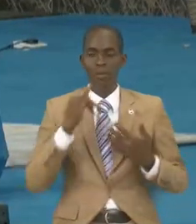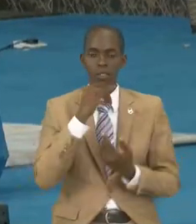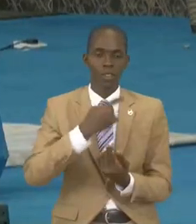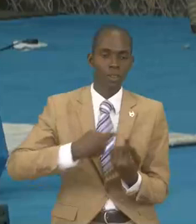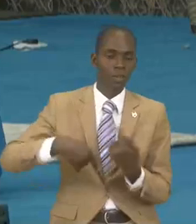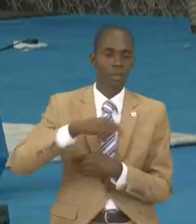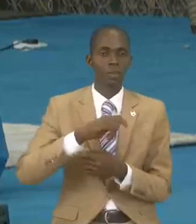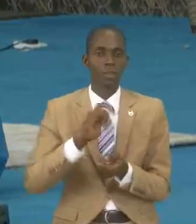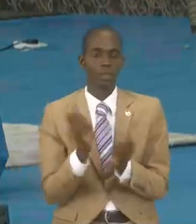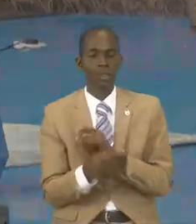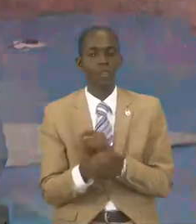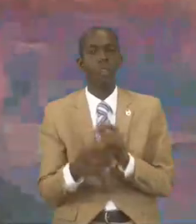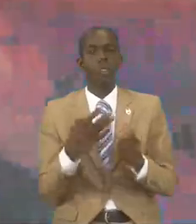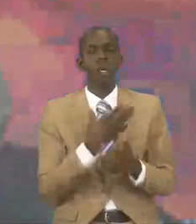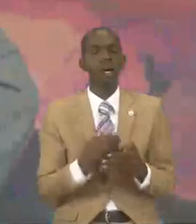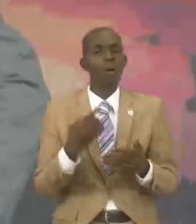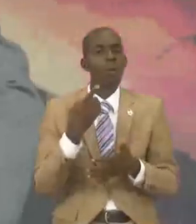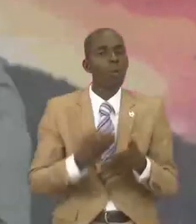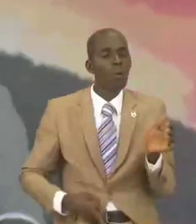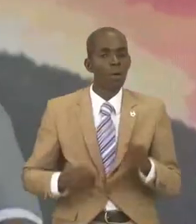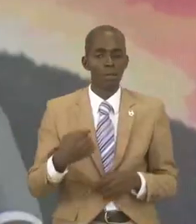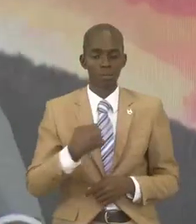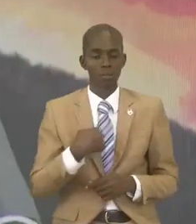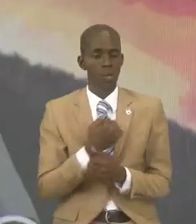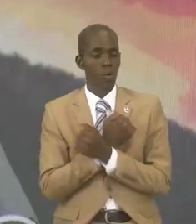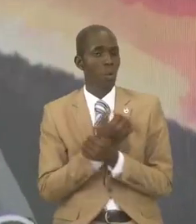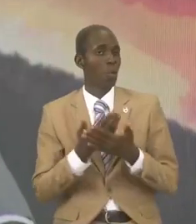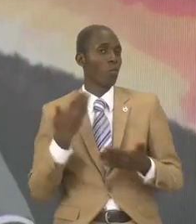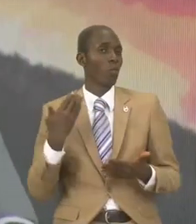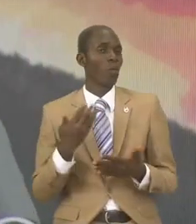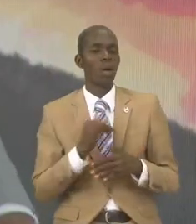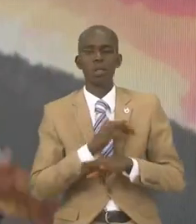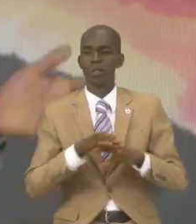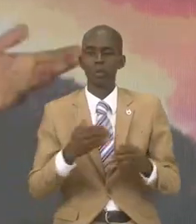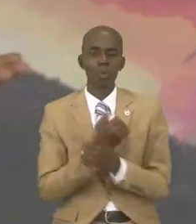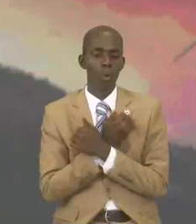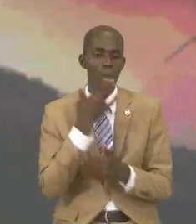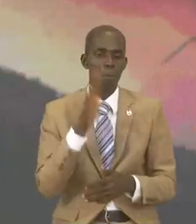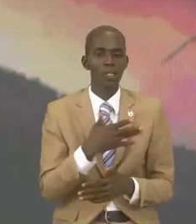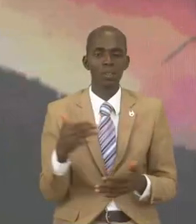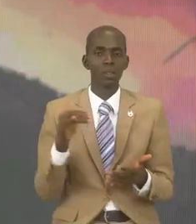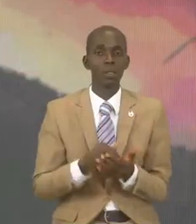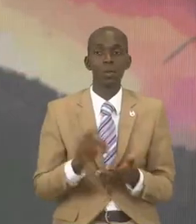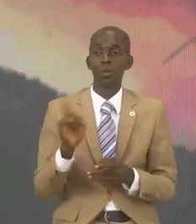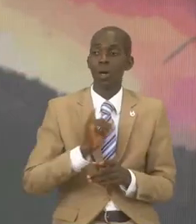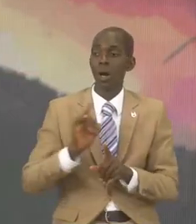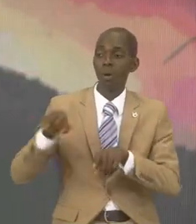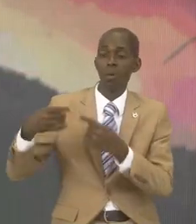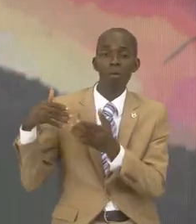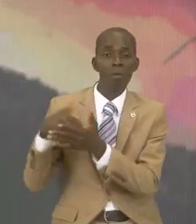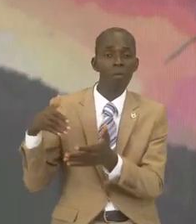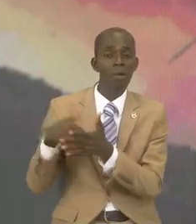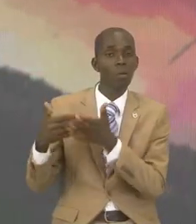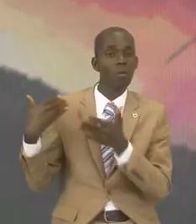nouveau changement est venu. Ce que j'aimais avant, je n'aime plus ces mauvaises choses maintenant. Là où j'allais